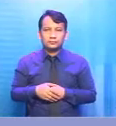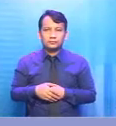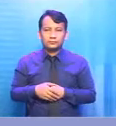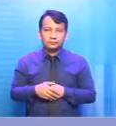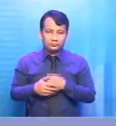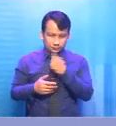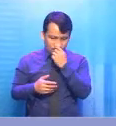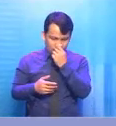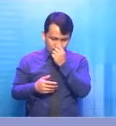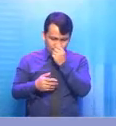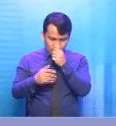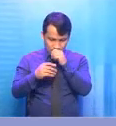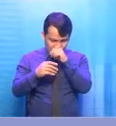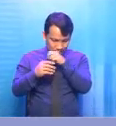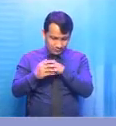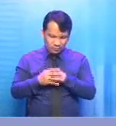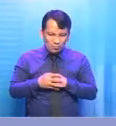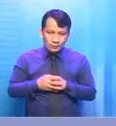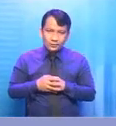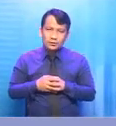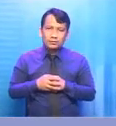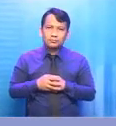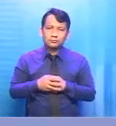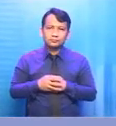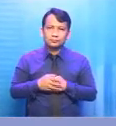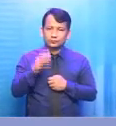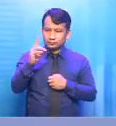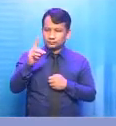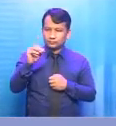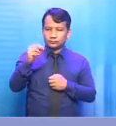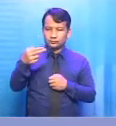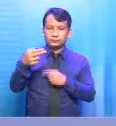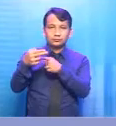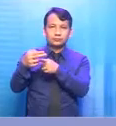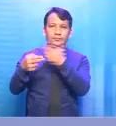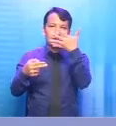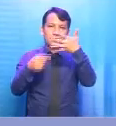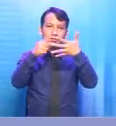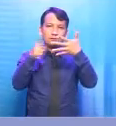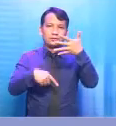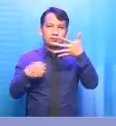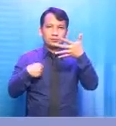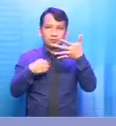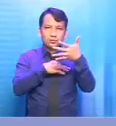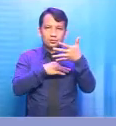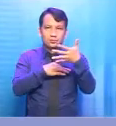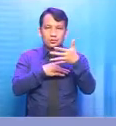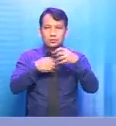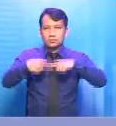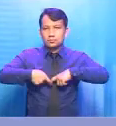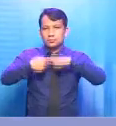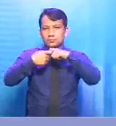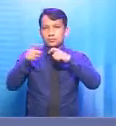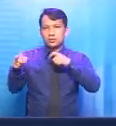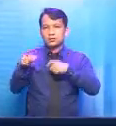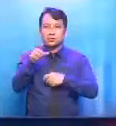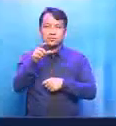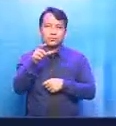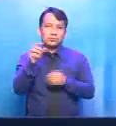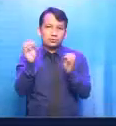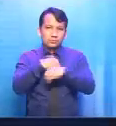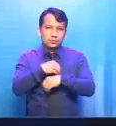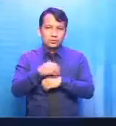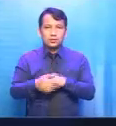nanindigan ang Department of Health para sa lima nitong opisyal na pinasususpindi ng Office of the Ombudsman.